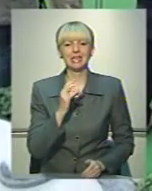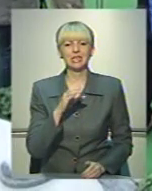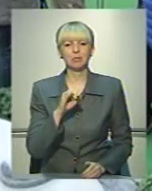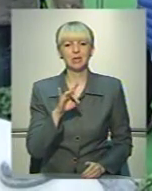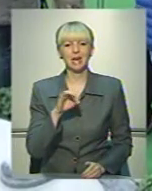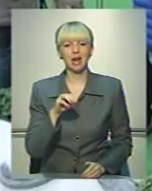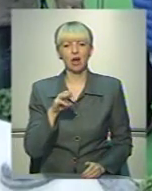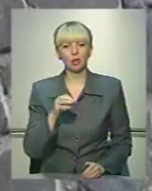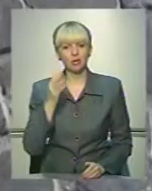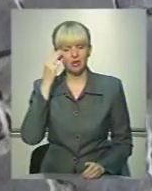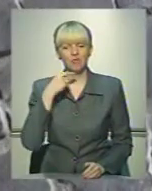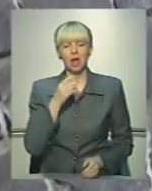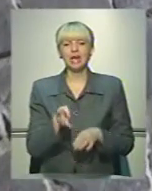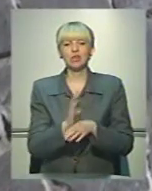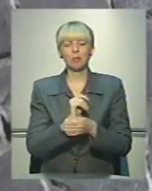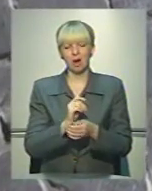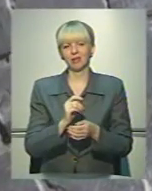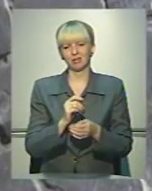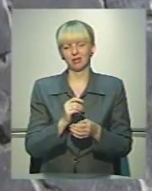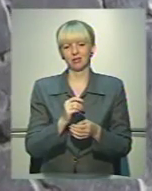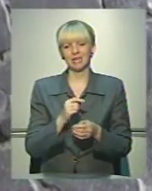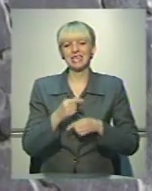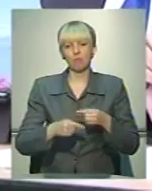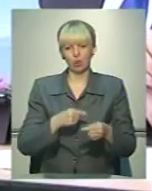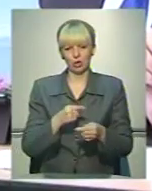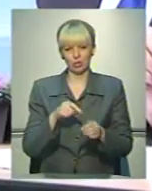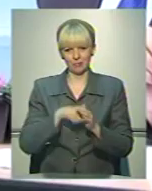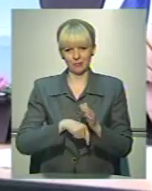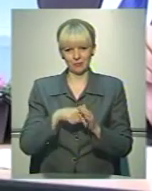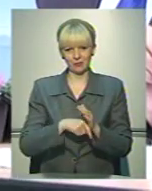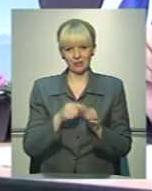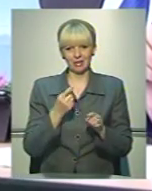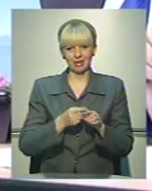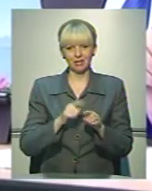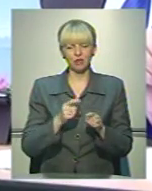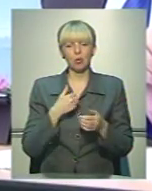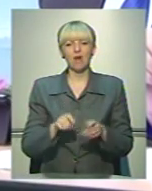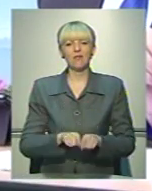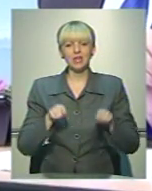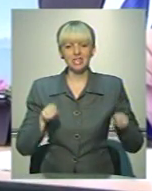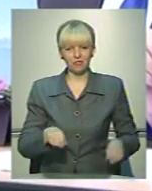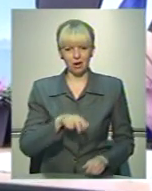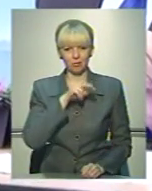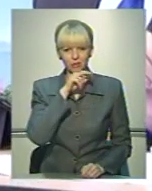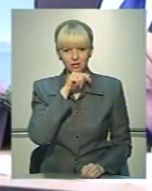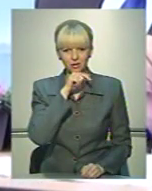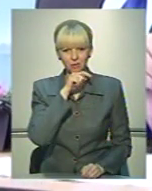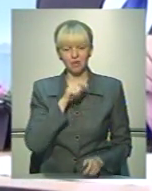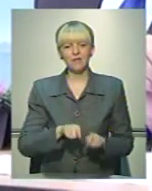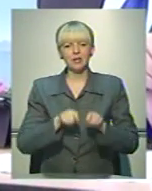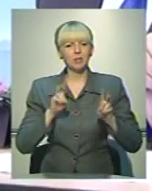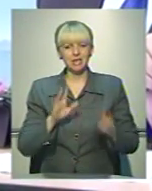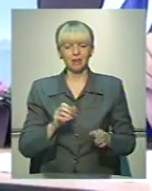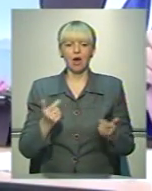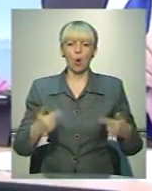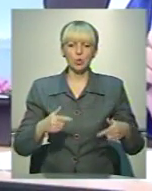ідеї кажуть, їжачок має символічне значення. Алегорія, що ми відкриваємо Чернівці. Відкриваємо не тільки